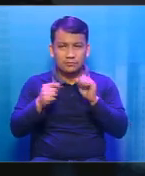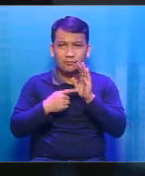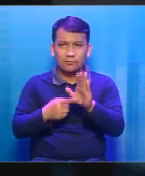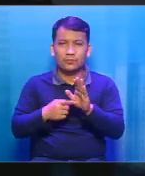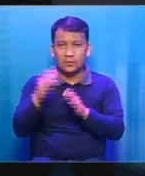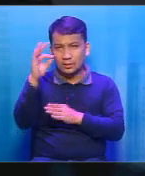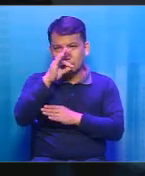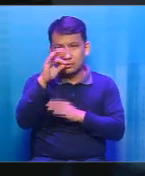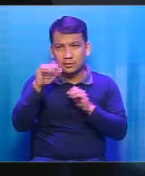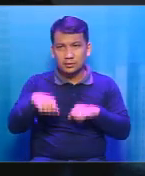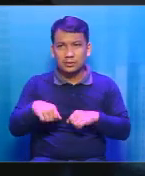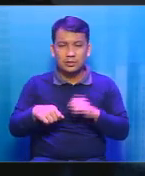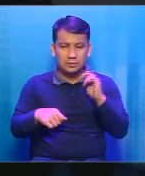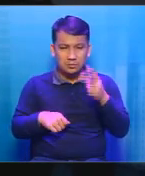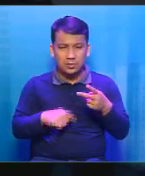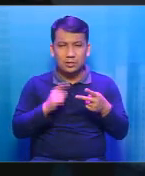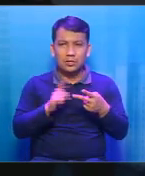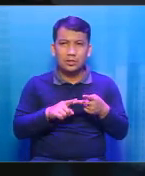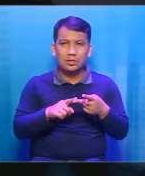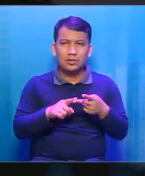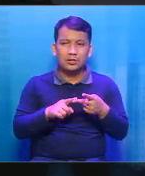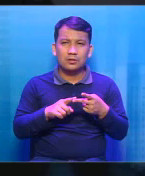mga Pilipino. And second,